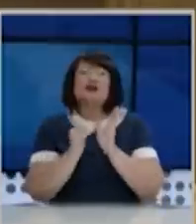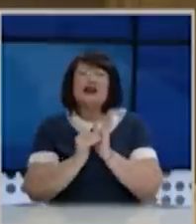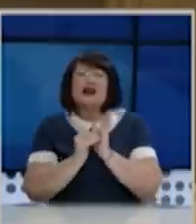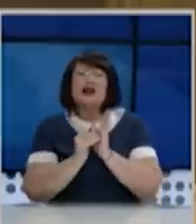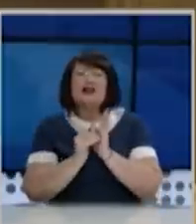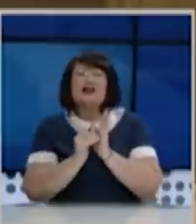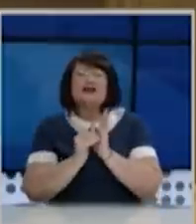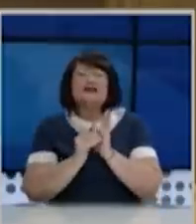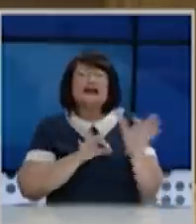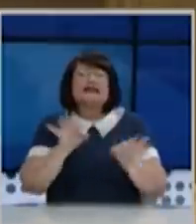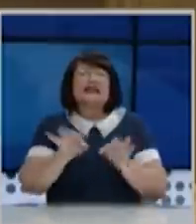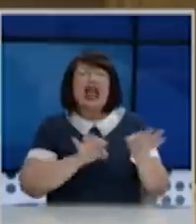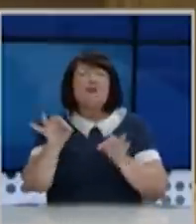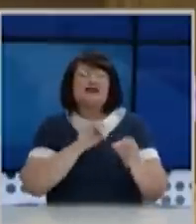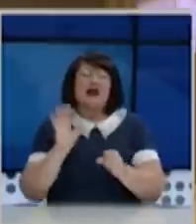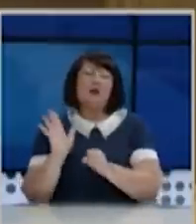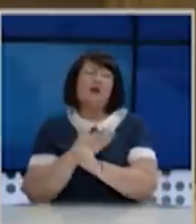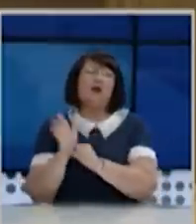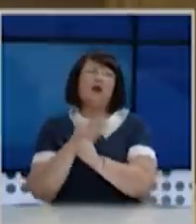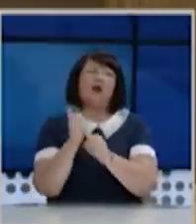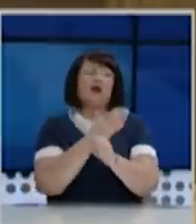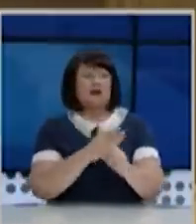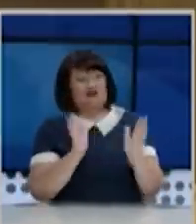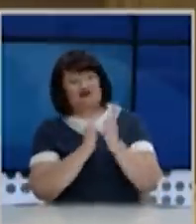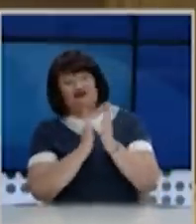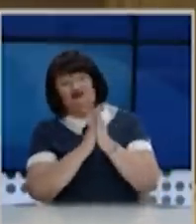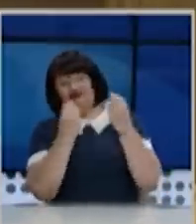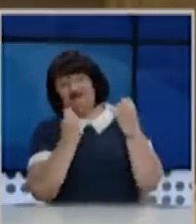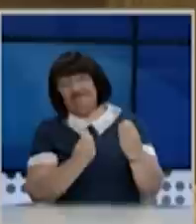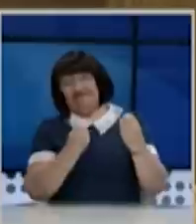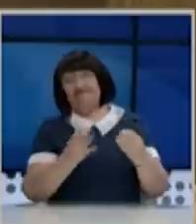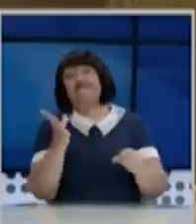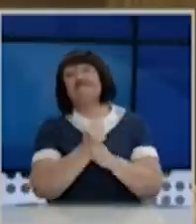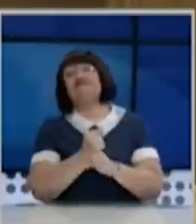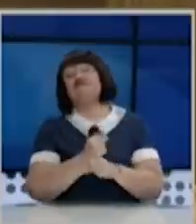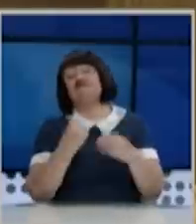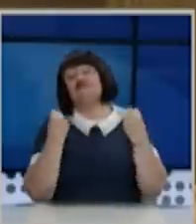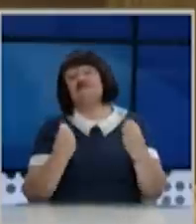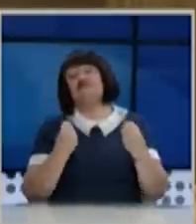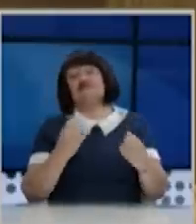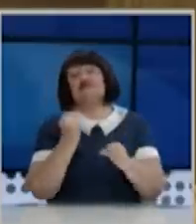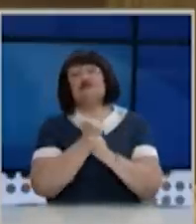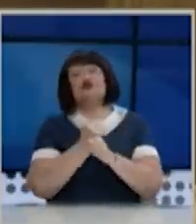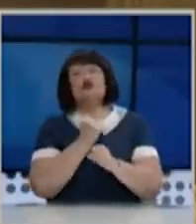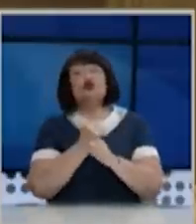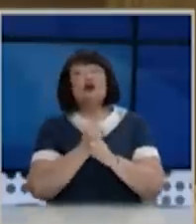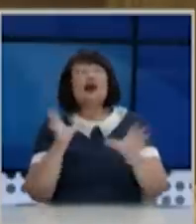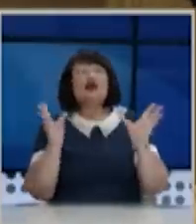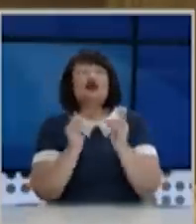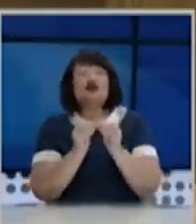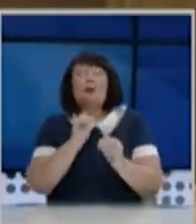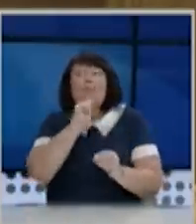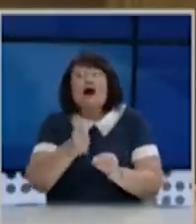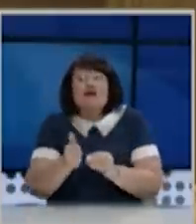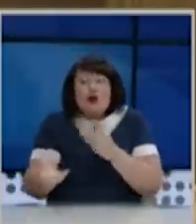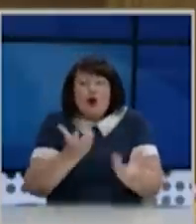1.200.000 καμένα στρέμματα. Μεγάλη επιτυχία, πώς τα λέμε, πρότυπη δουλειά. Στο κάψιμο τελικά αποδείχθηκε και